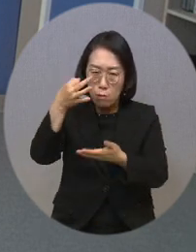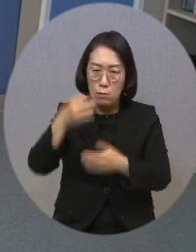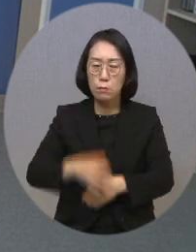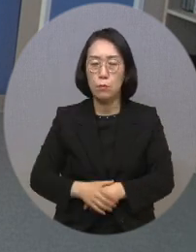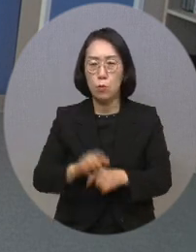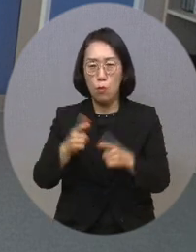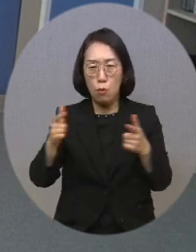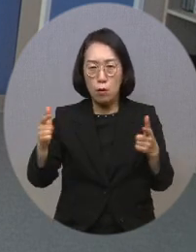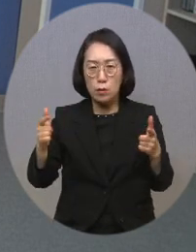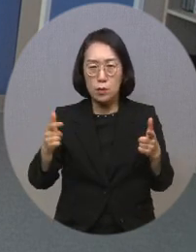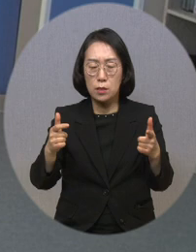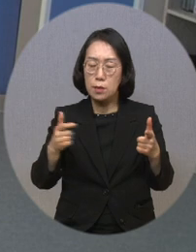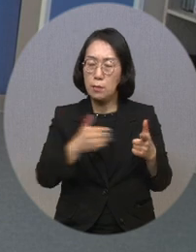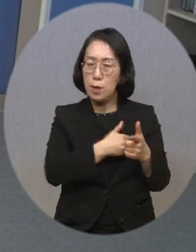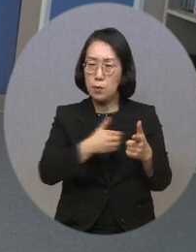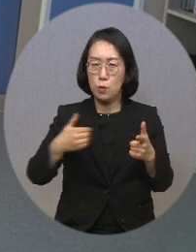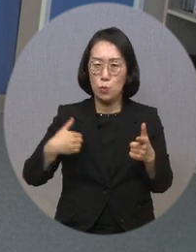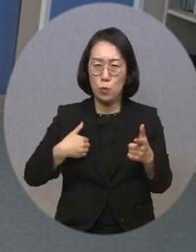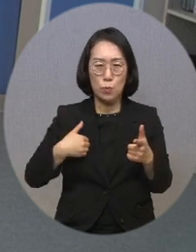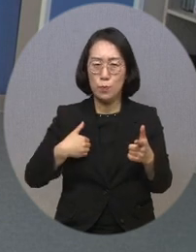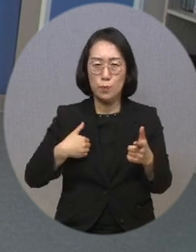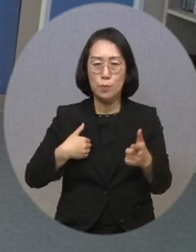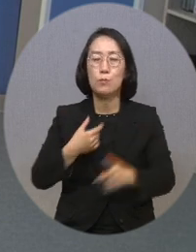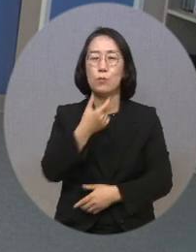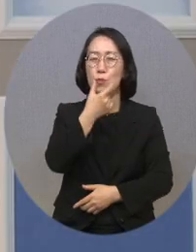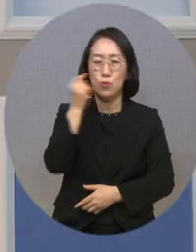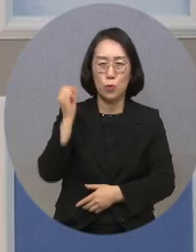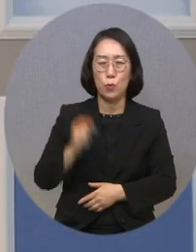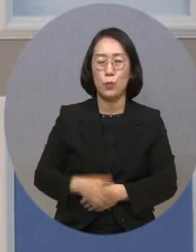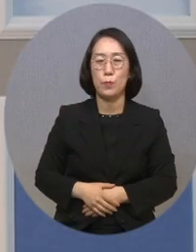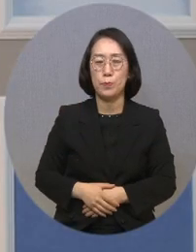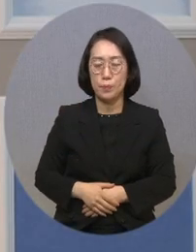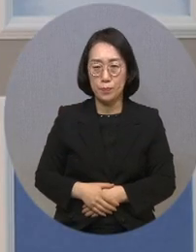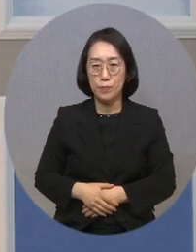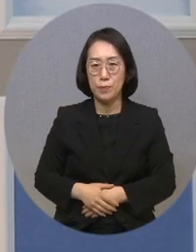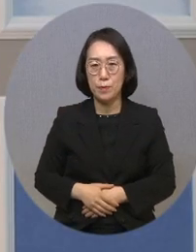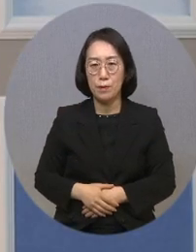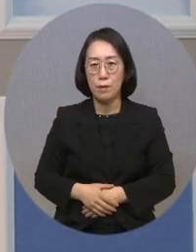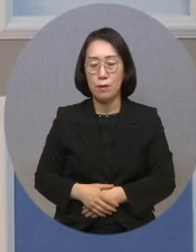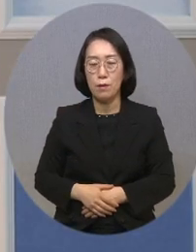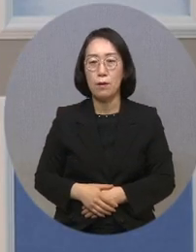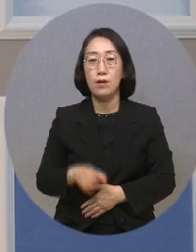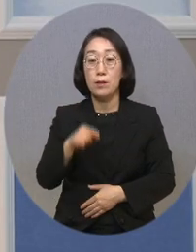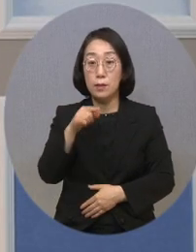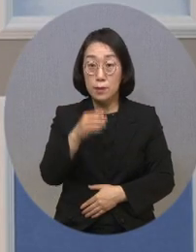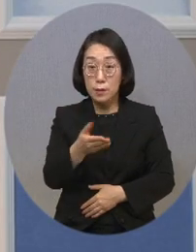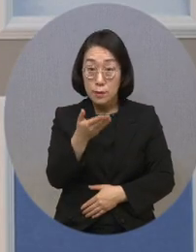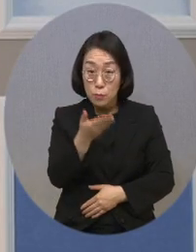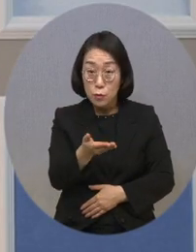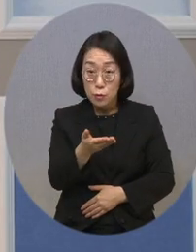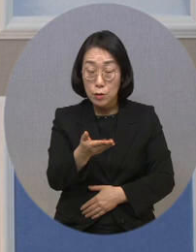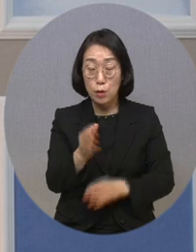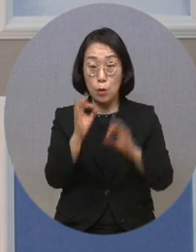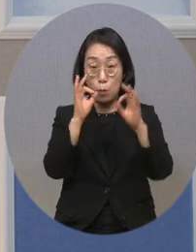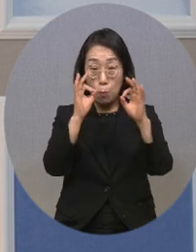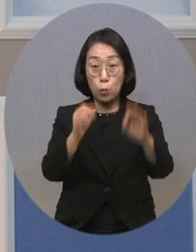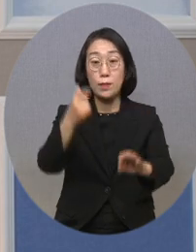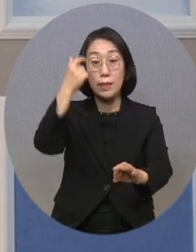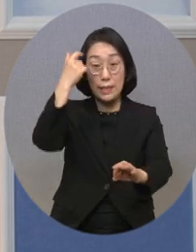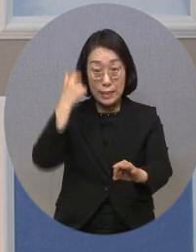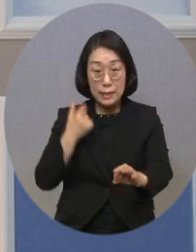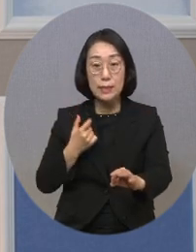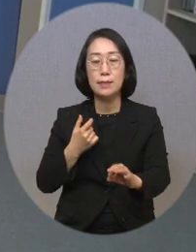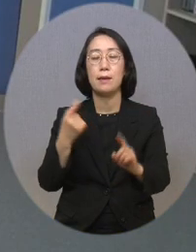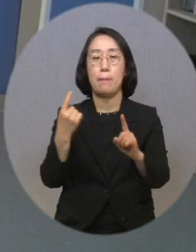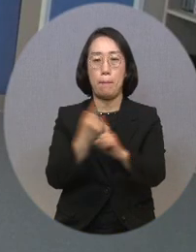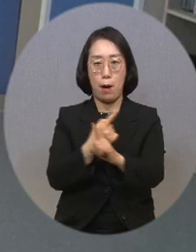만족할 만한 수준이 아니지 않습니까? 네. 그래서 국민들이 그분들을 바라보는 인식이 좀 개선이 돼야 되고